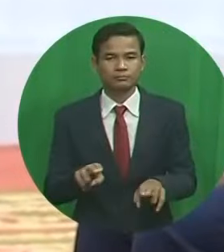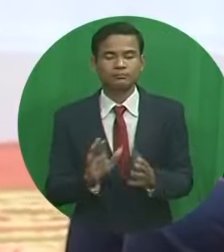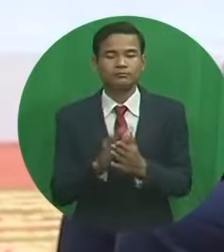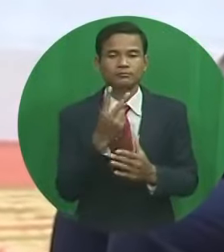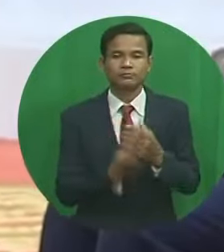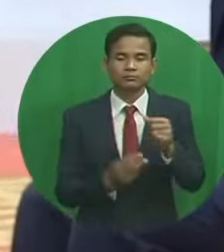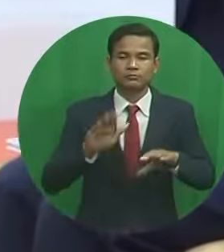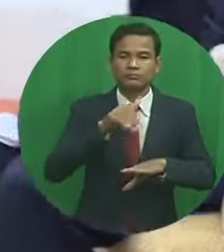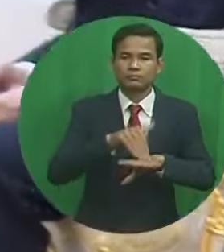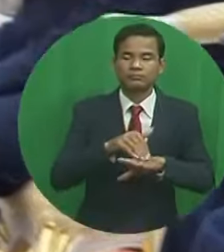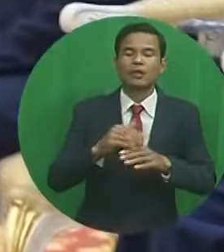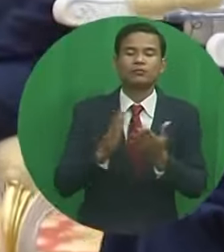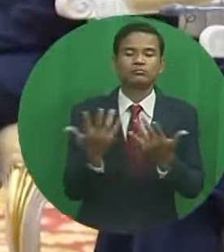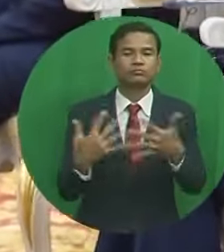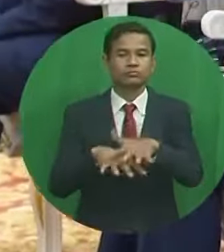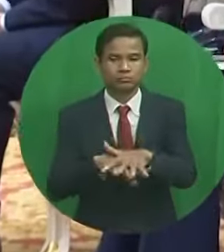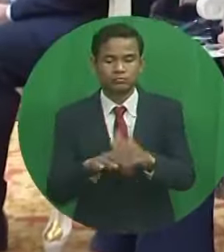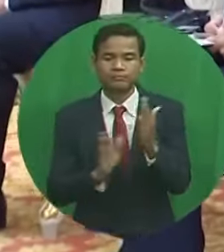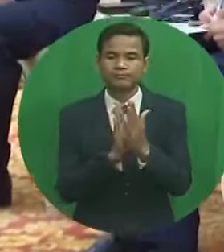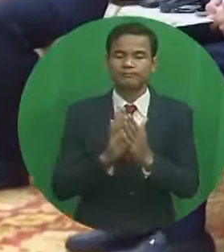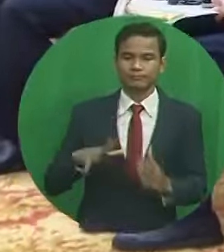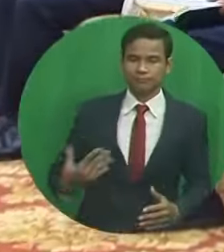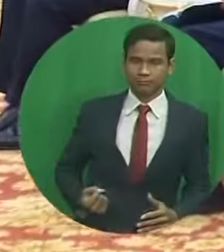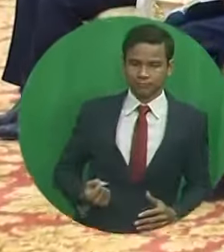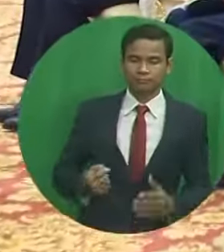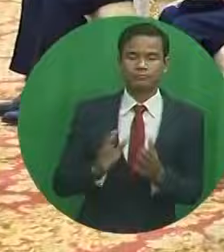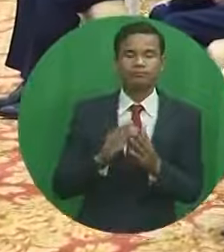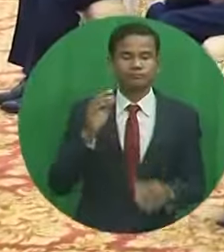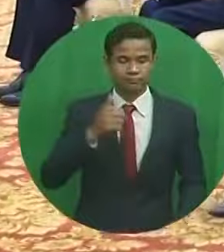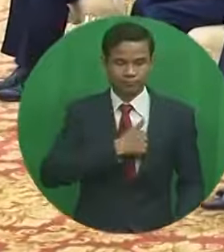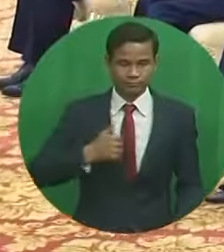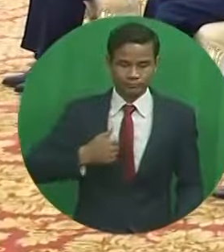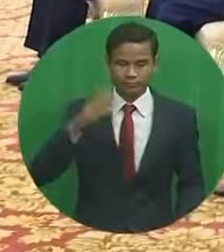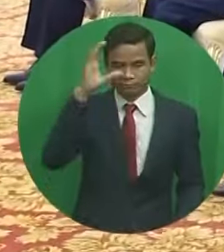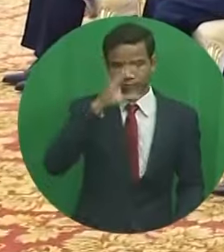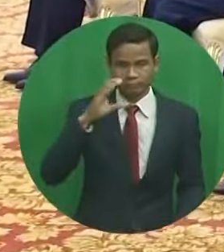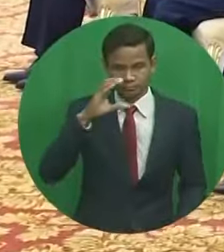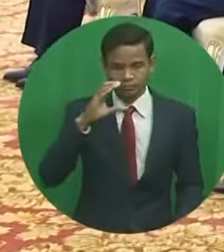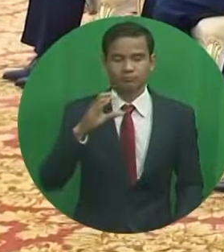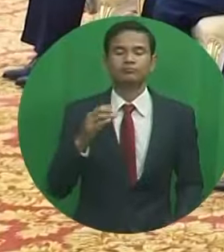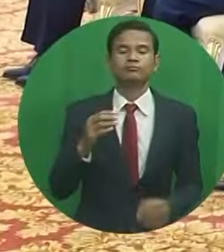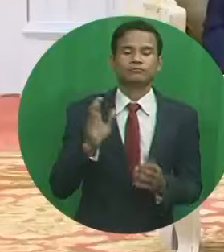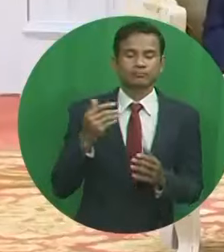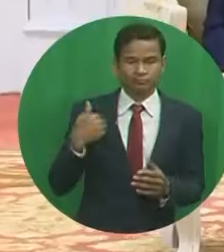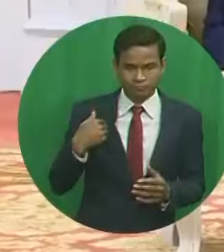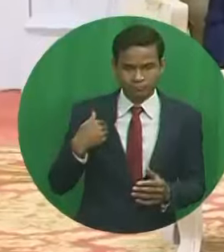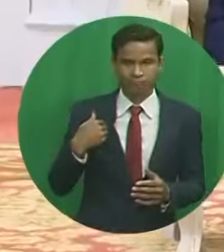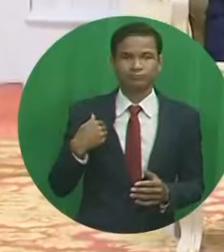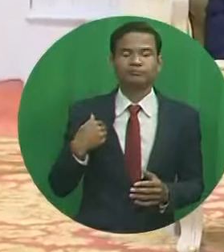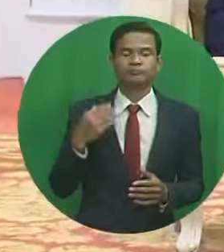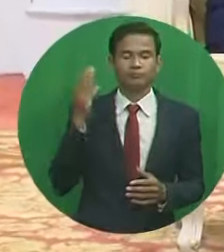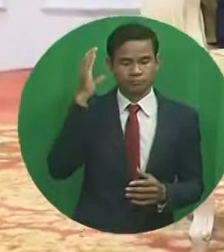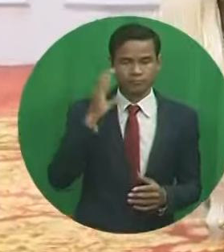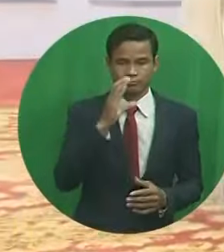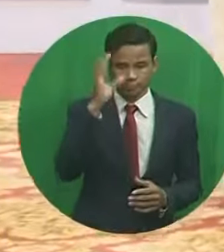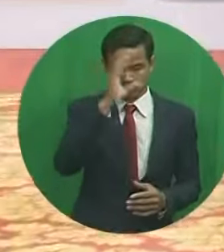សេដ្ឋកិច្ចគ្រប់ជ្រុងជ្រោយរវាងព្រះរាជាណាចក្រកម្ពុជានិងអេមីរ៉ាតអារ៉ាប់រួមហើយតាមរយៈកិច្ចព្រមព្រៀងនេះ